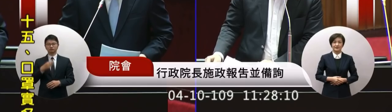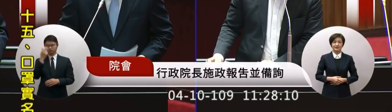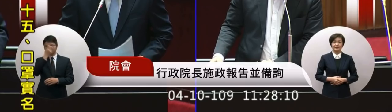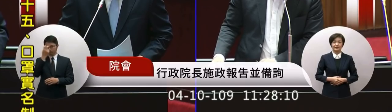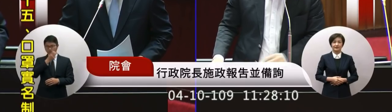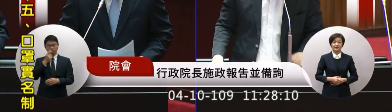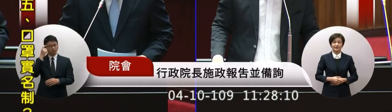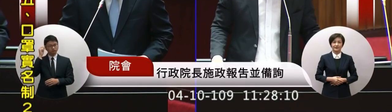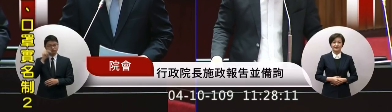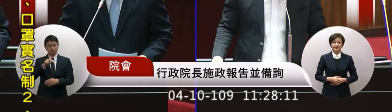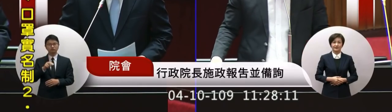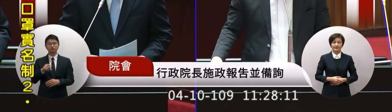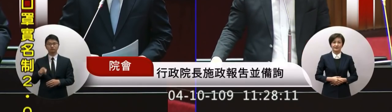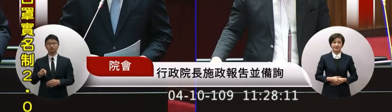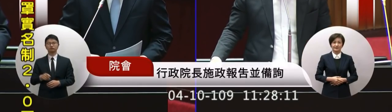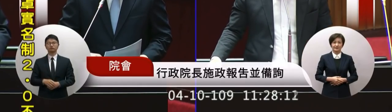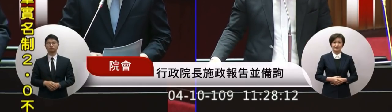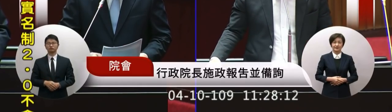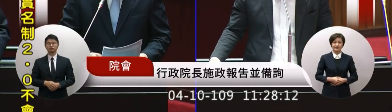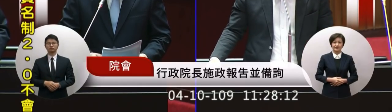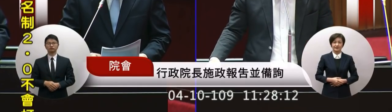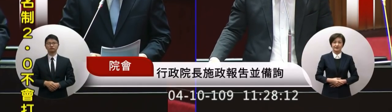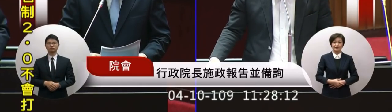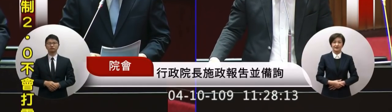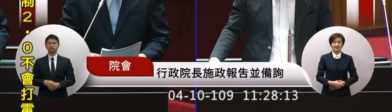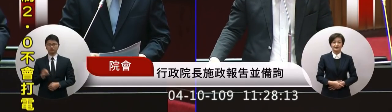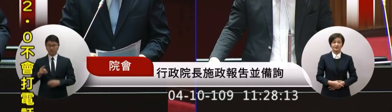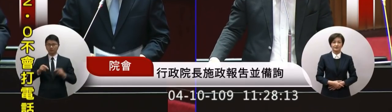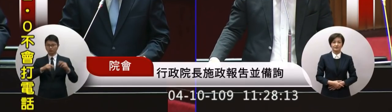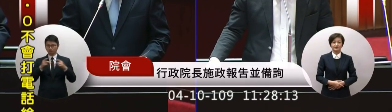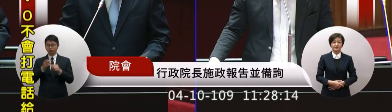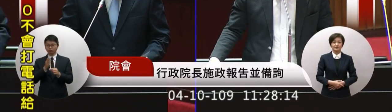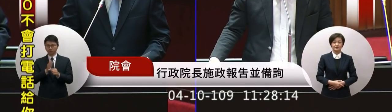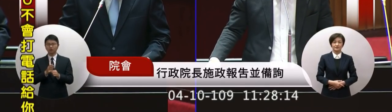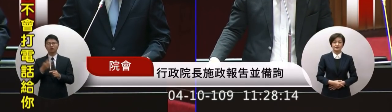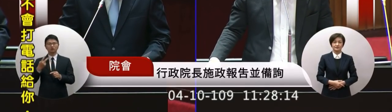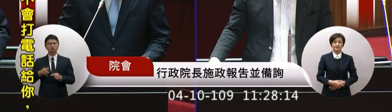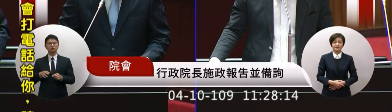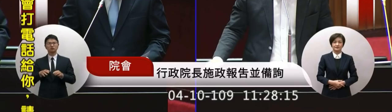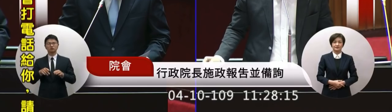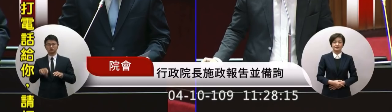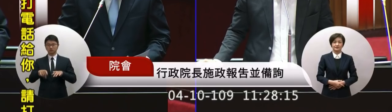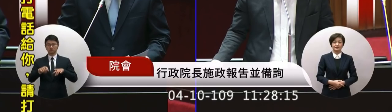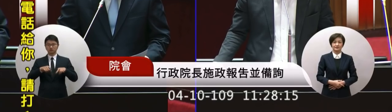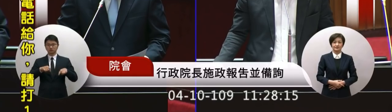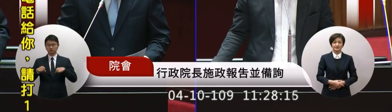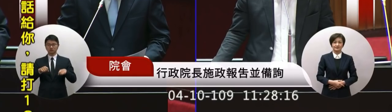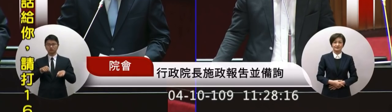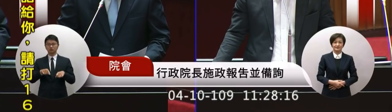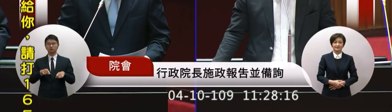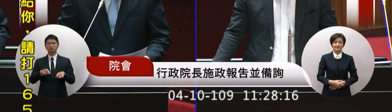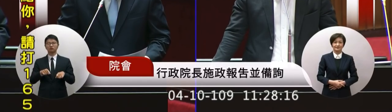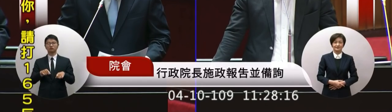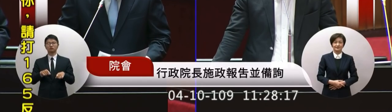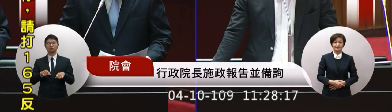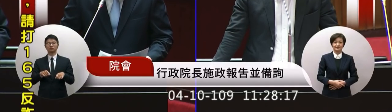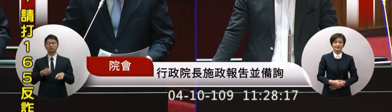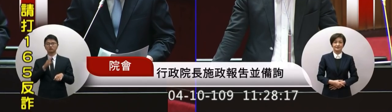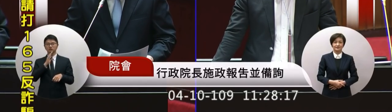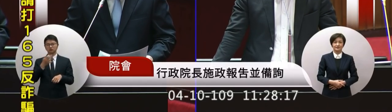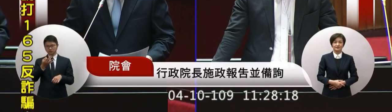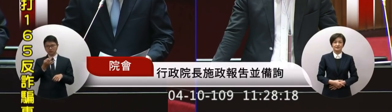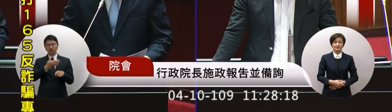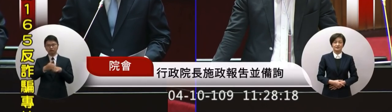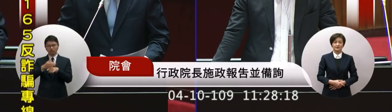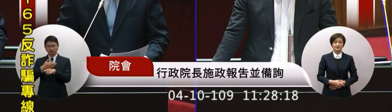伊咧修改中，吼，那嘛针对这部分吼，有牵涉到。这个经费的分